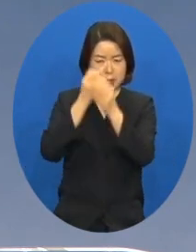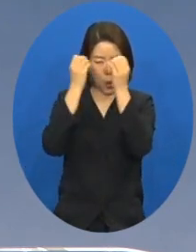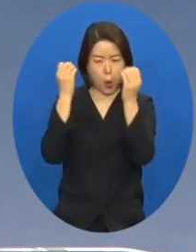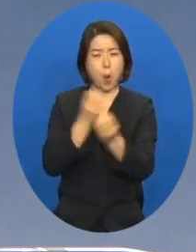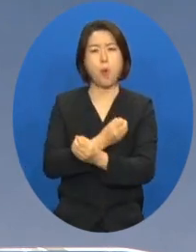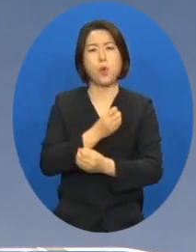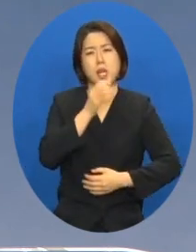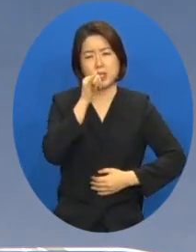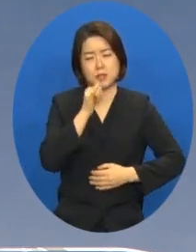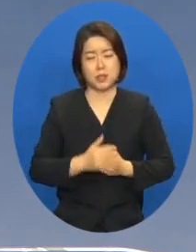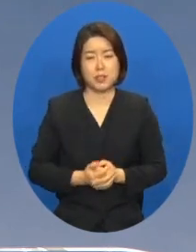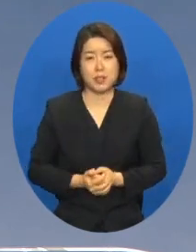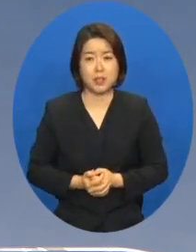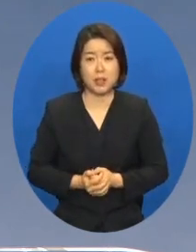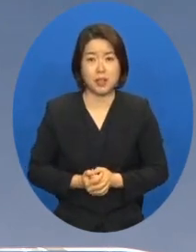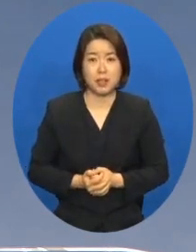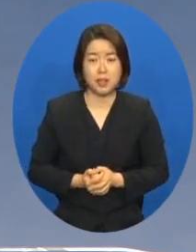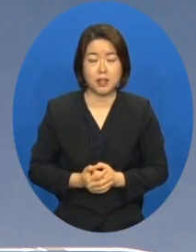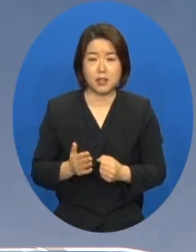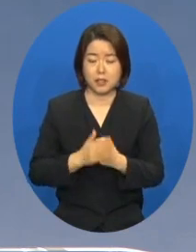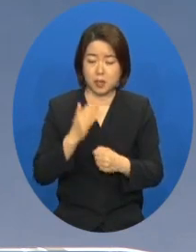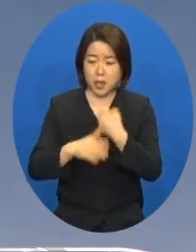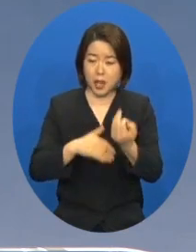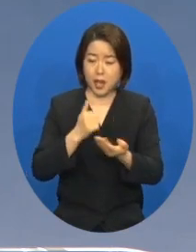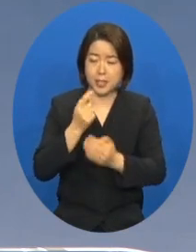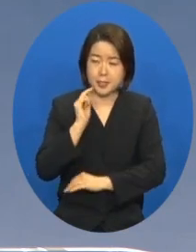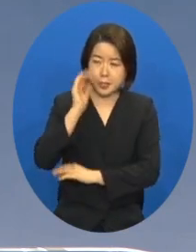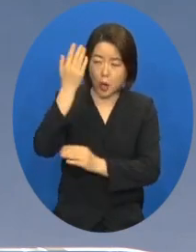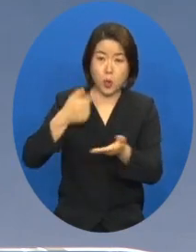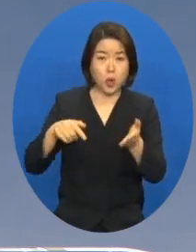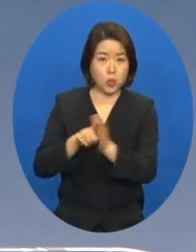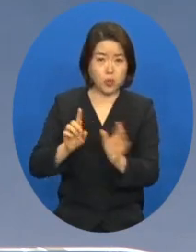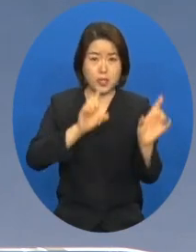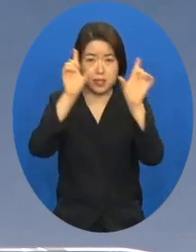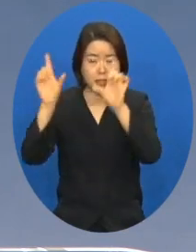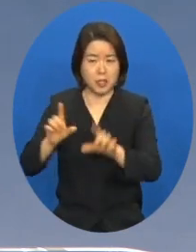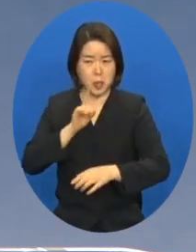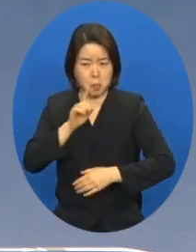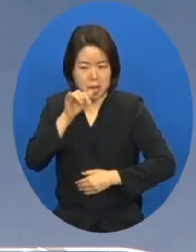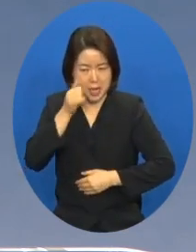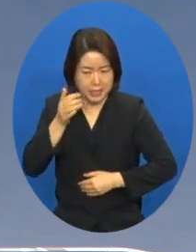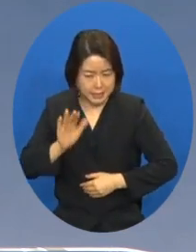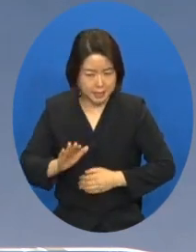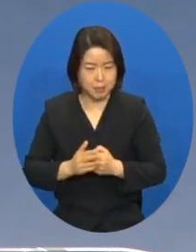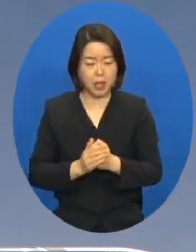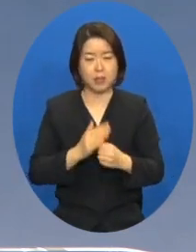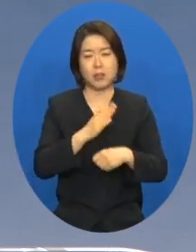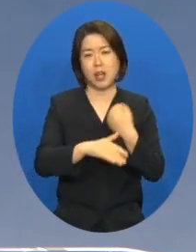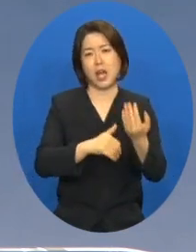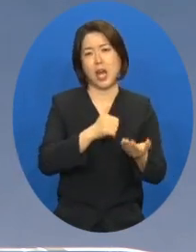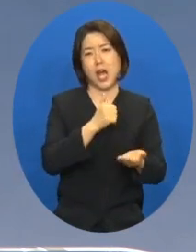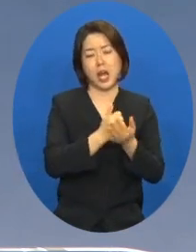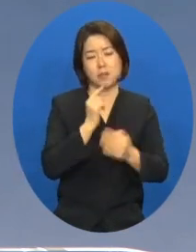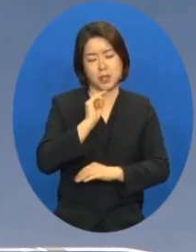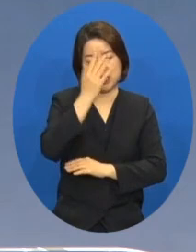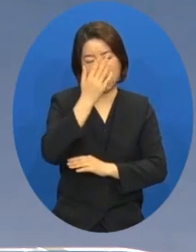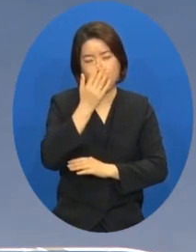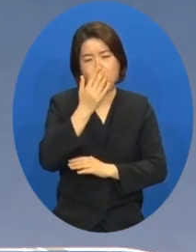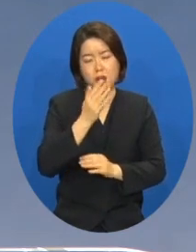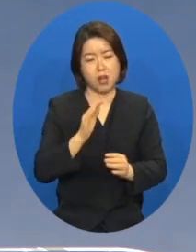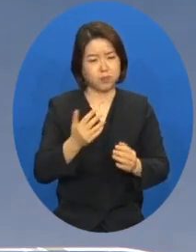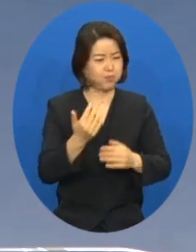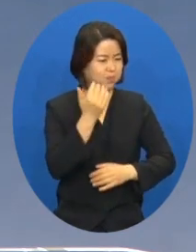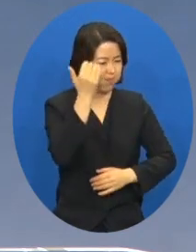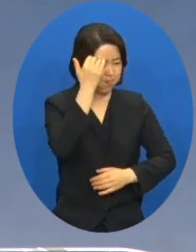있습니다. 그래서 하나님의 영광을 위해서 산다고 하면서도 실제로는 하나님의 영광을 가리는 일이 많이